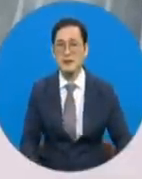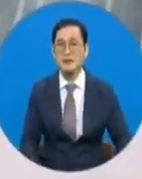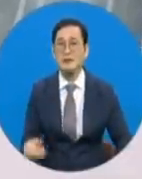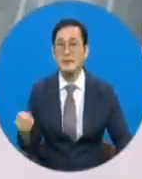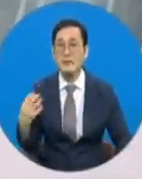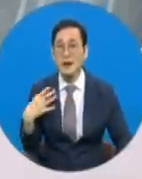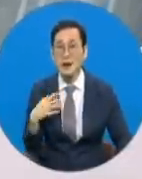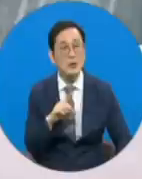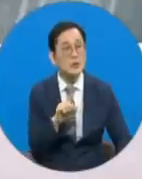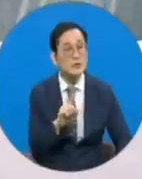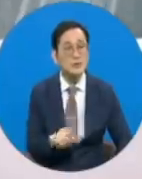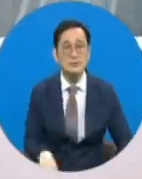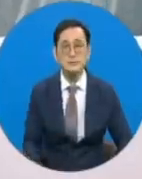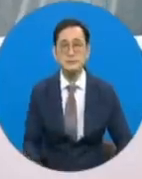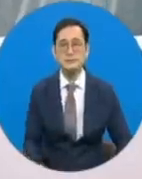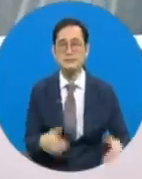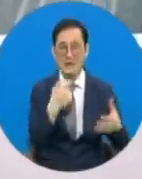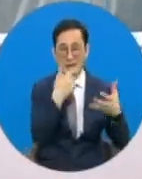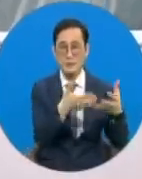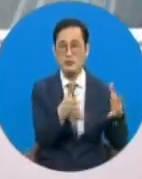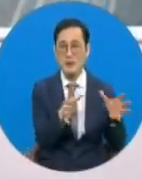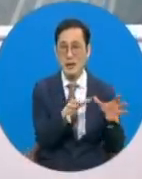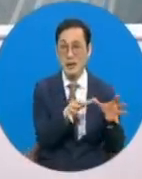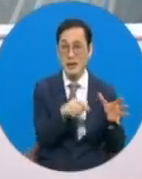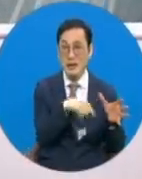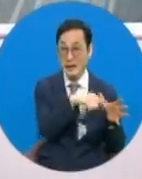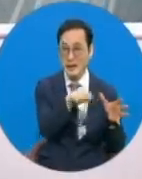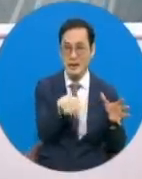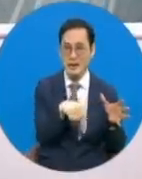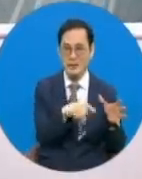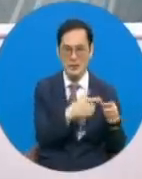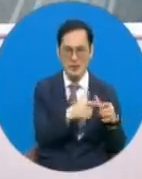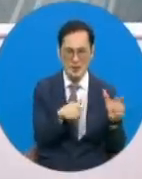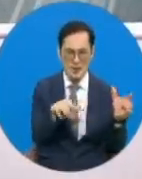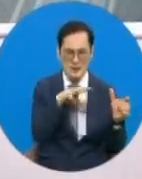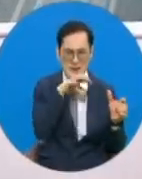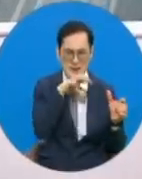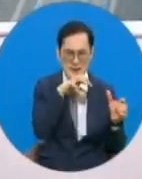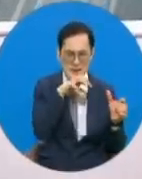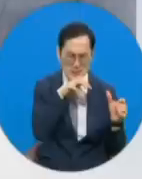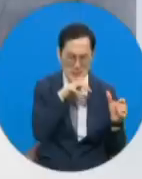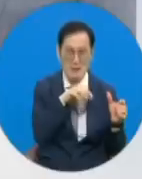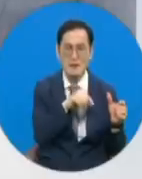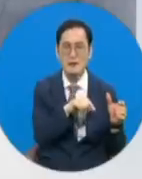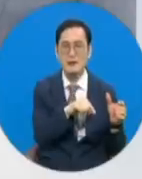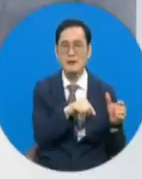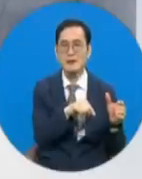말씀드린 것처럼 지금 현재 당에서 여러 가지 일이 벌어지고 있는데